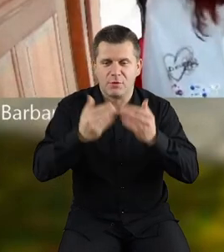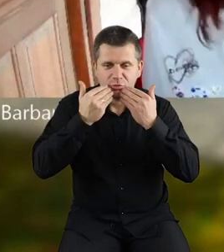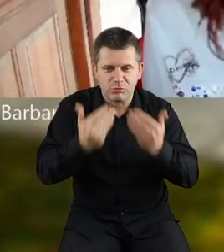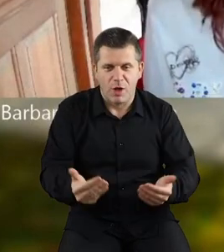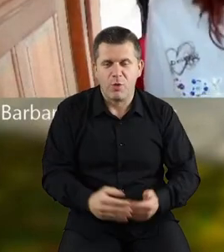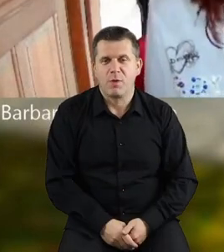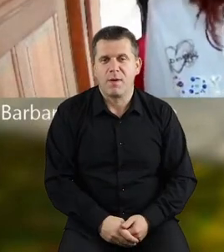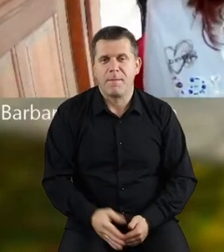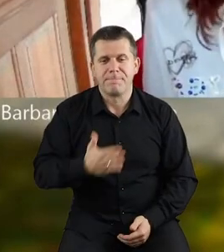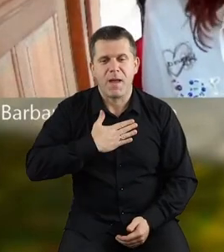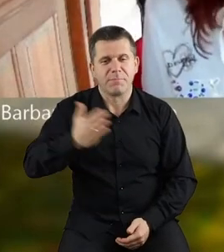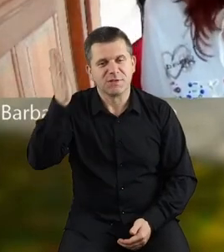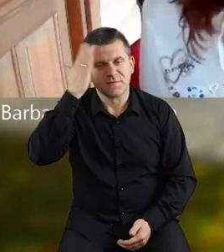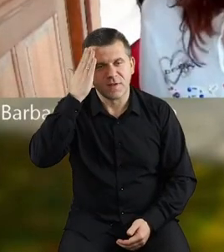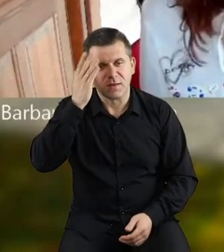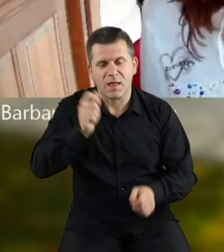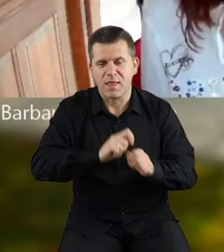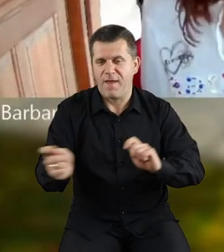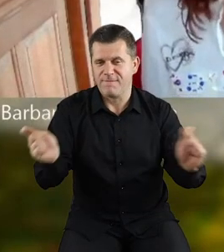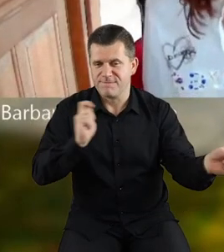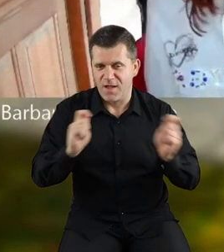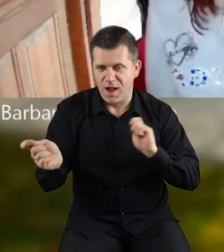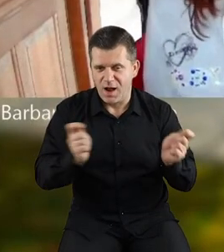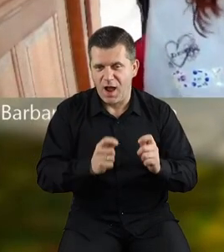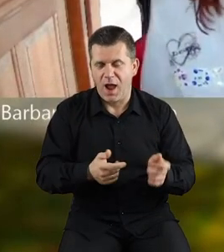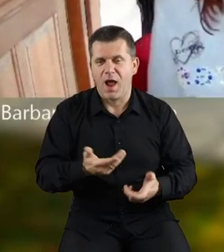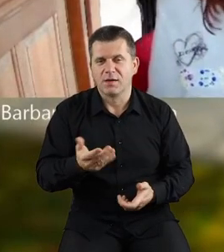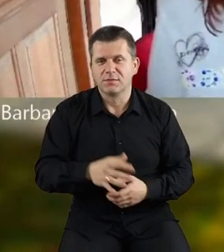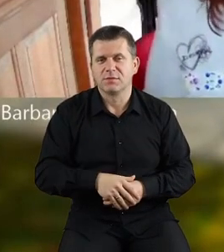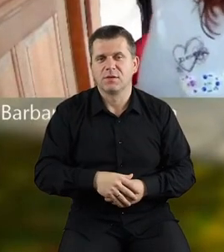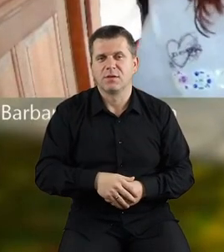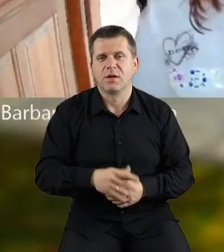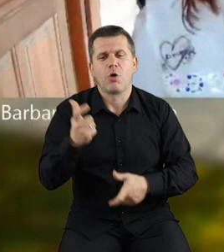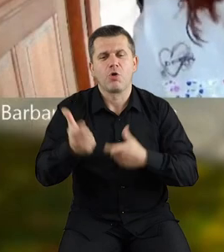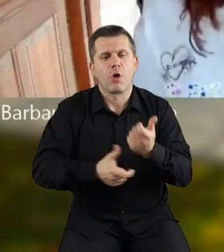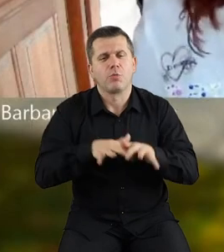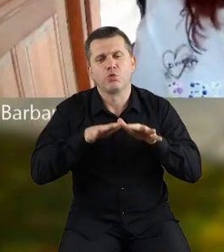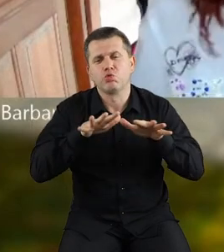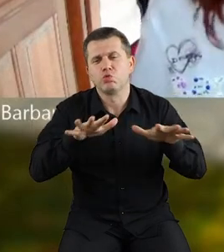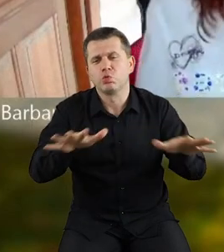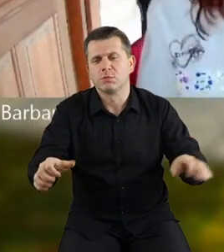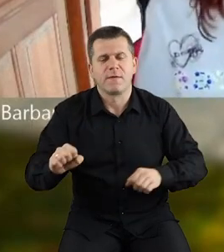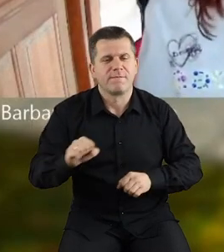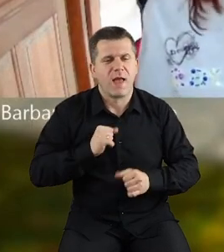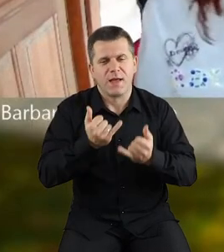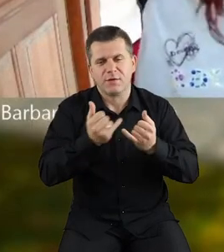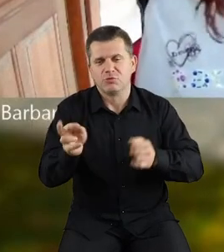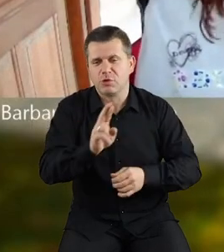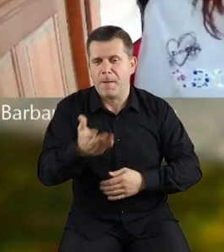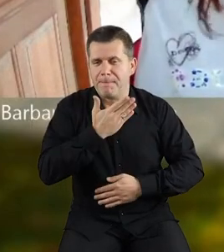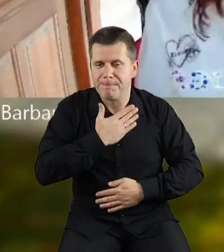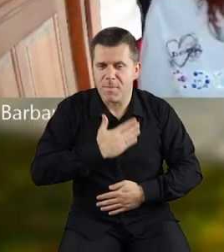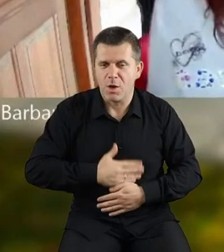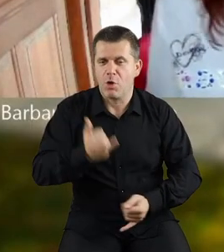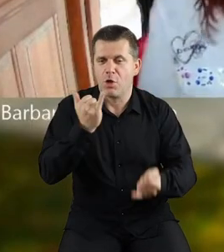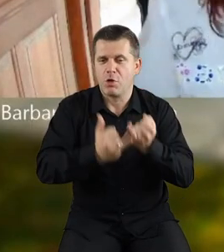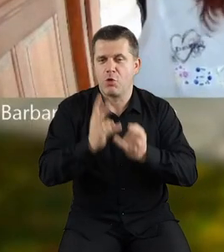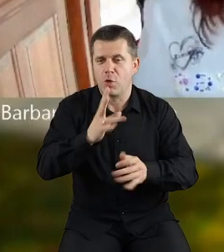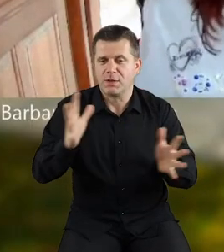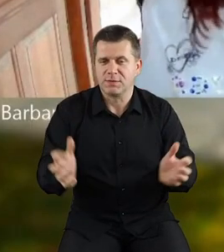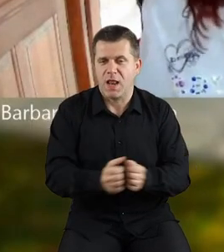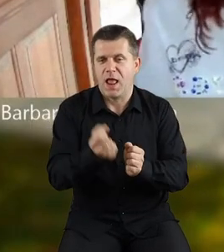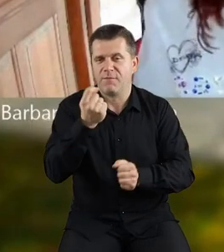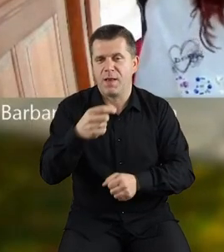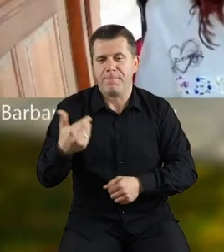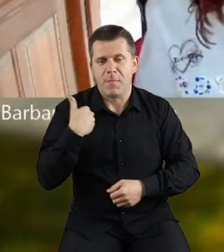nas. Także dziękuję, bo mam świadomość, że są wakacje, a w wakacje robi się masę fantastycznych rzeczy. Miło, jeśli